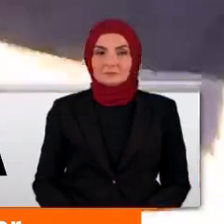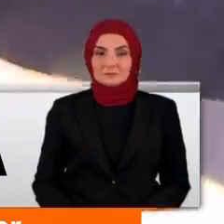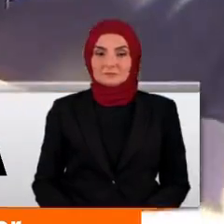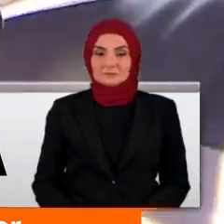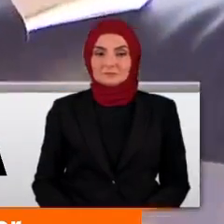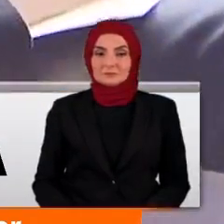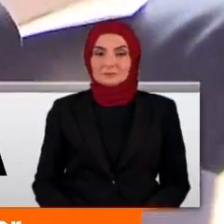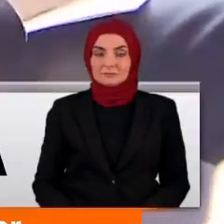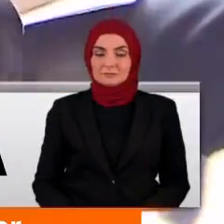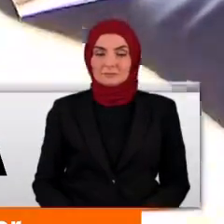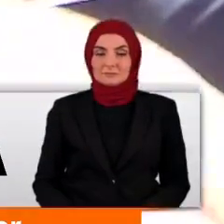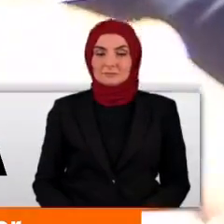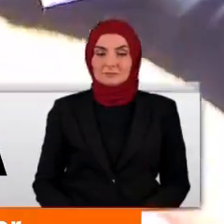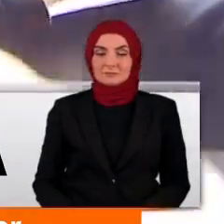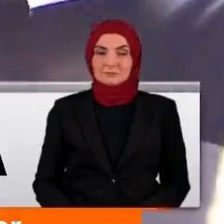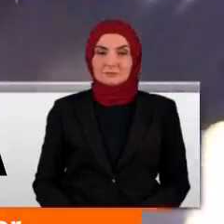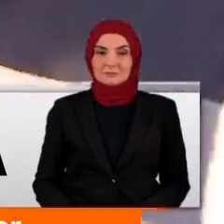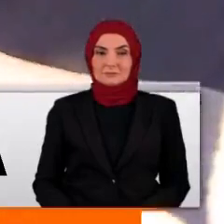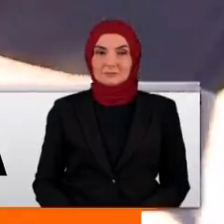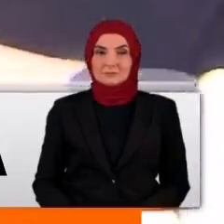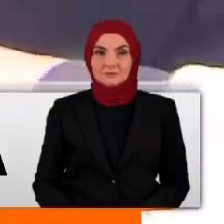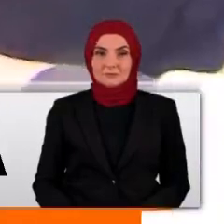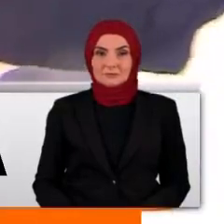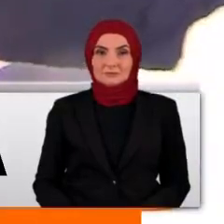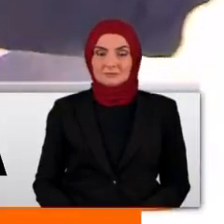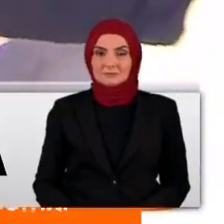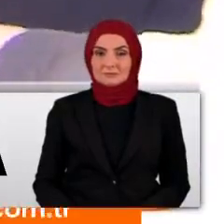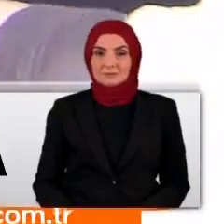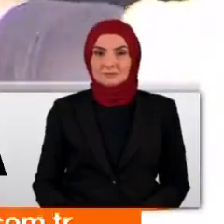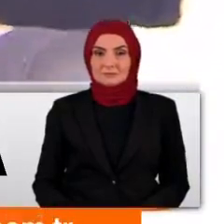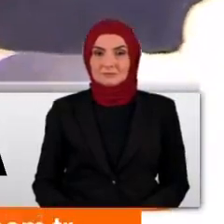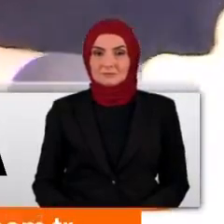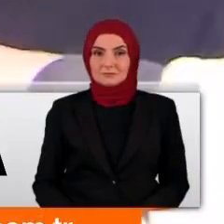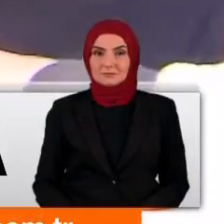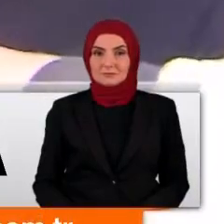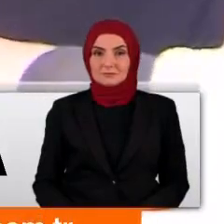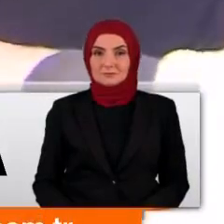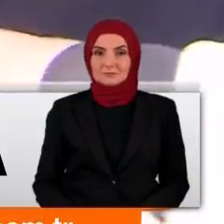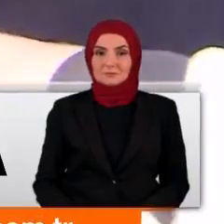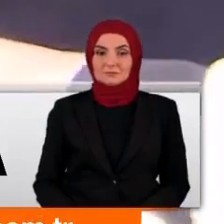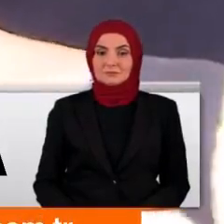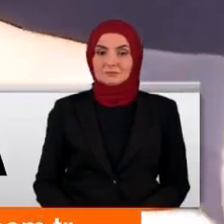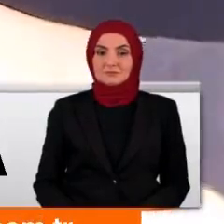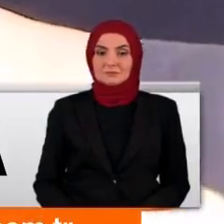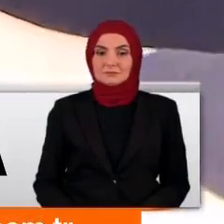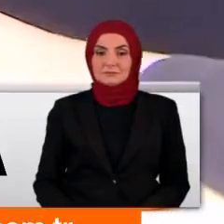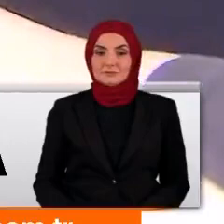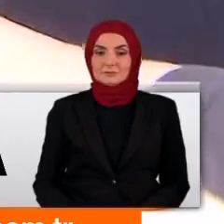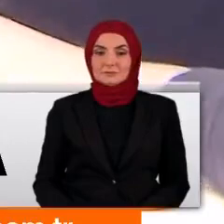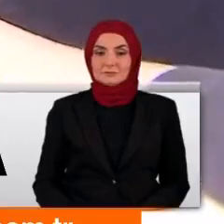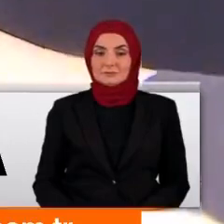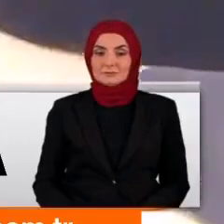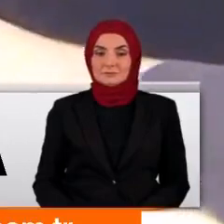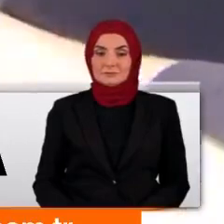Bunlar eteklerindeki taşları döksünler. Eteklerindeki taşları döktükten sonra bir